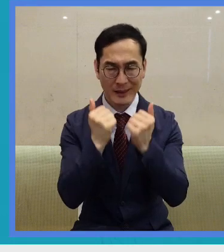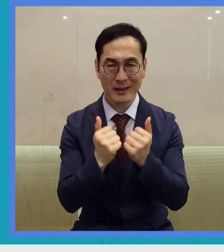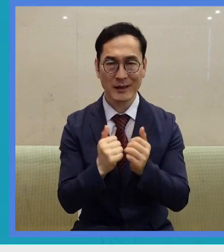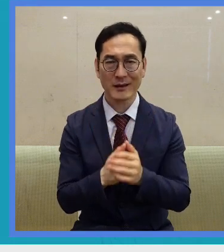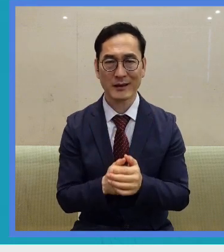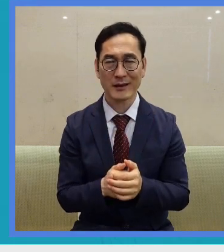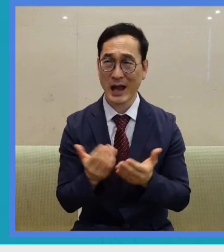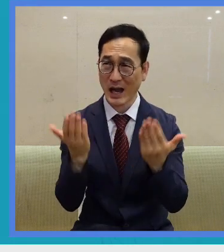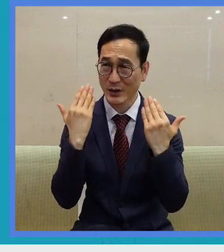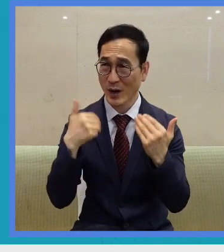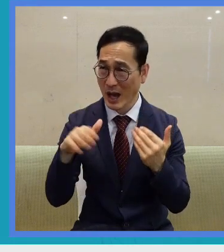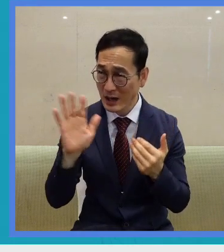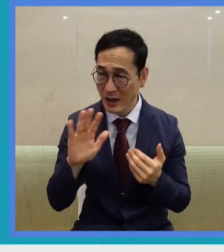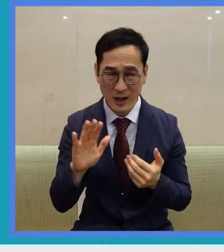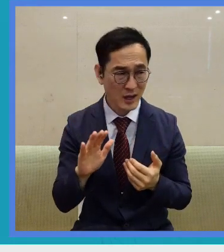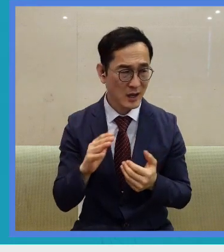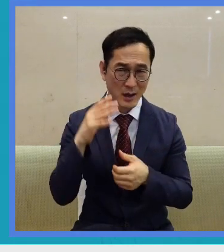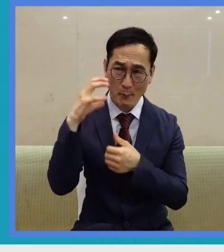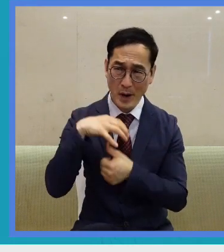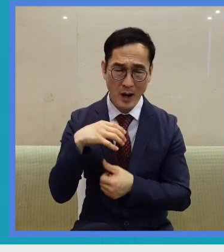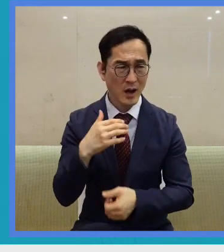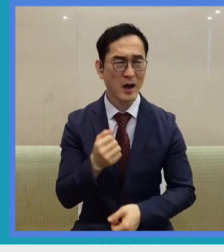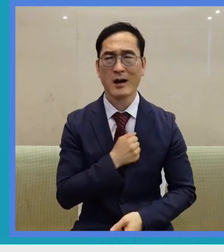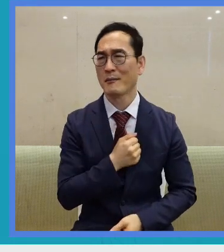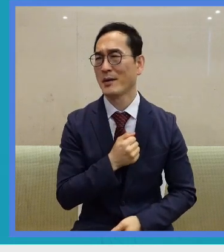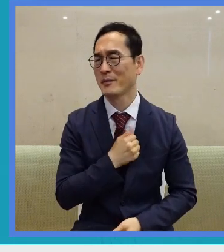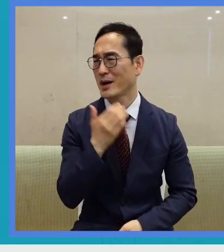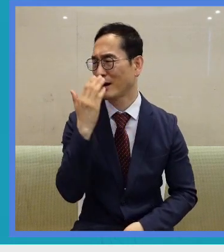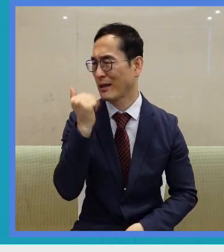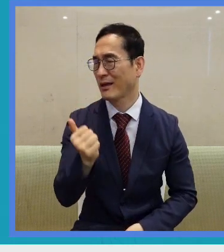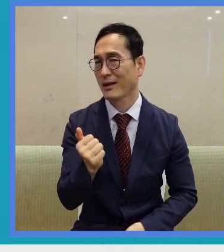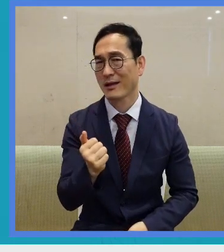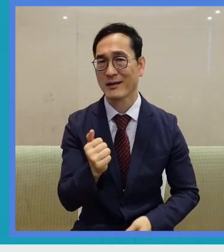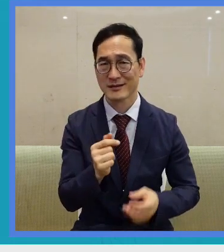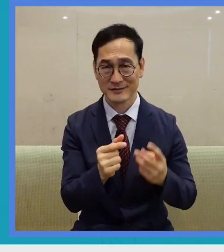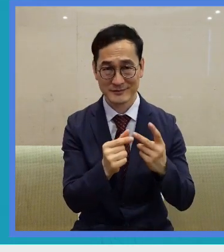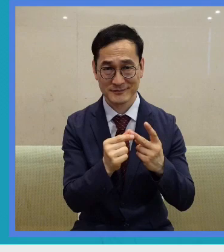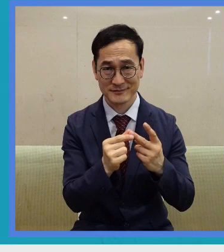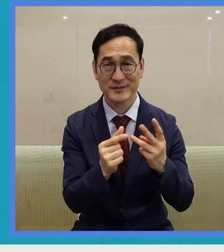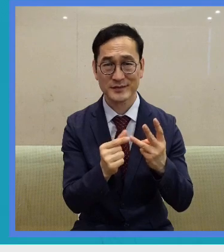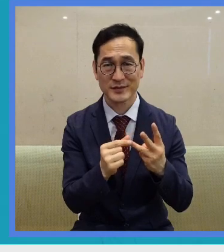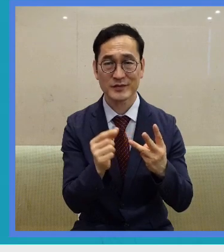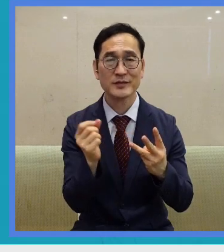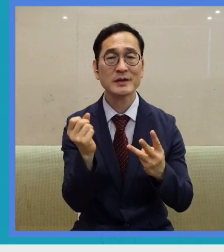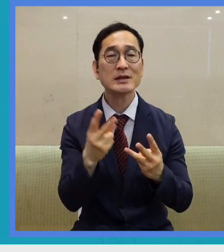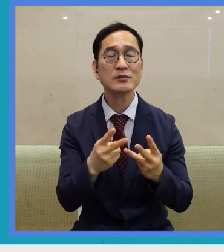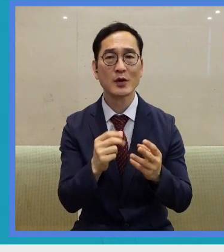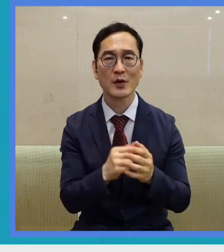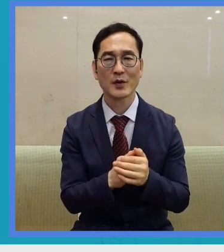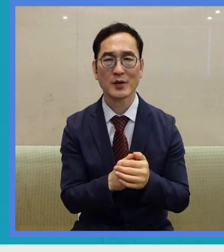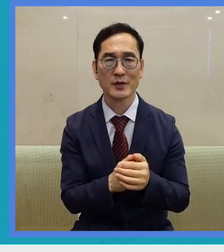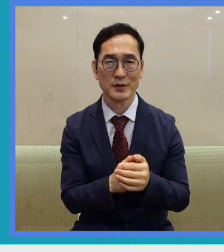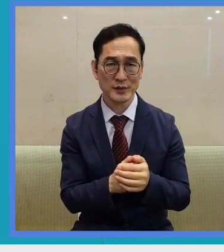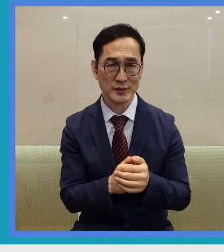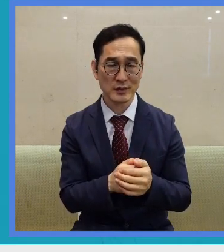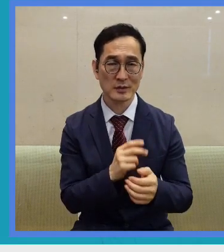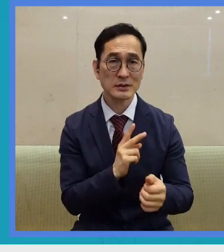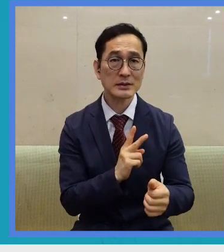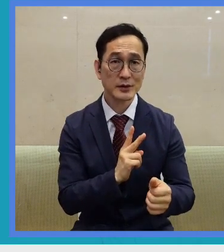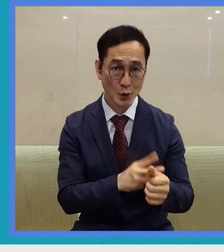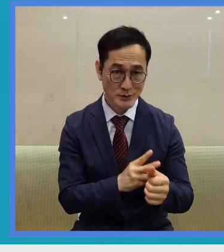나 지루해라는 말을 굉장히 많이 이야기를 합니다. 그런 부분들 그리고 인터랙션 즉 교사